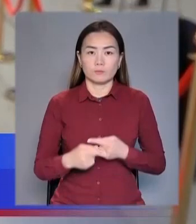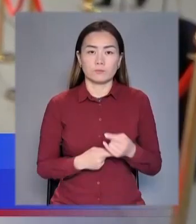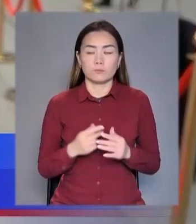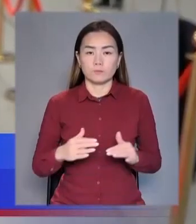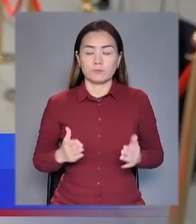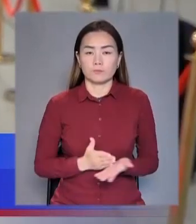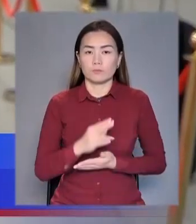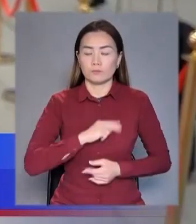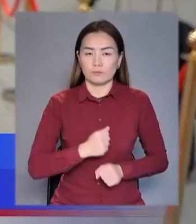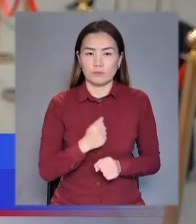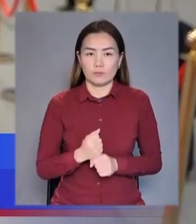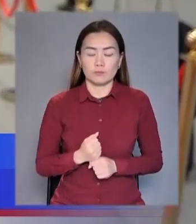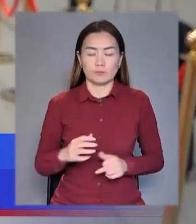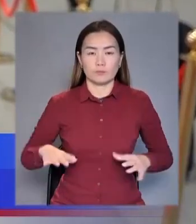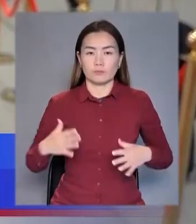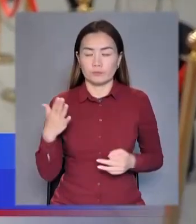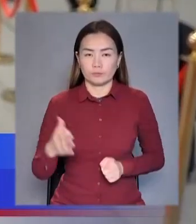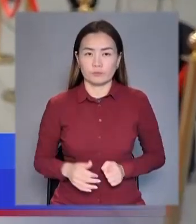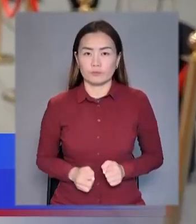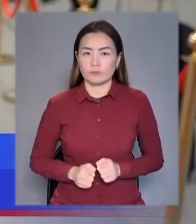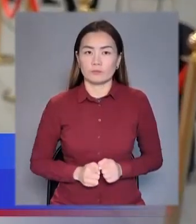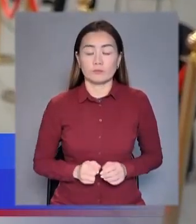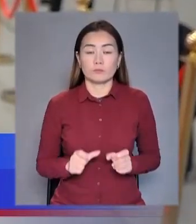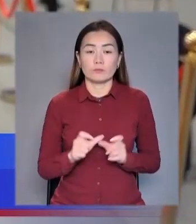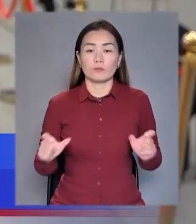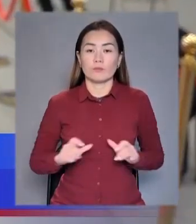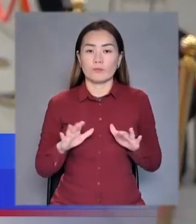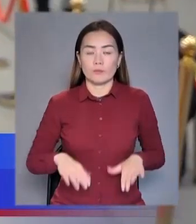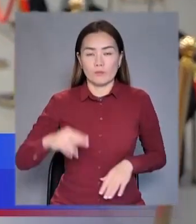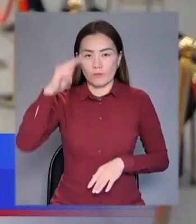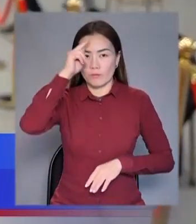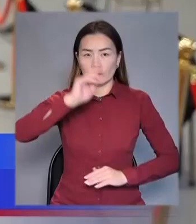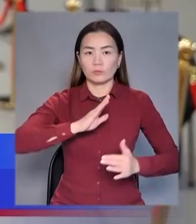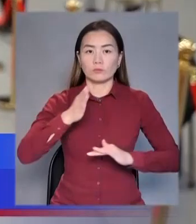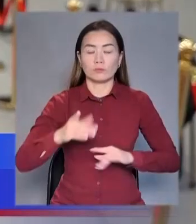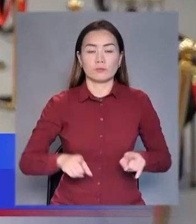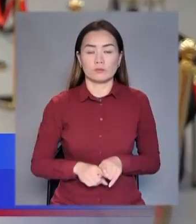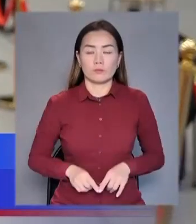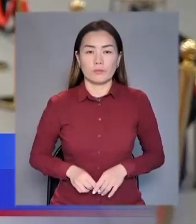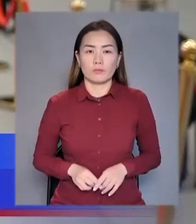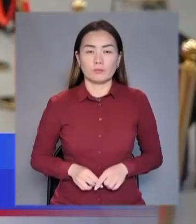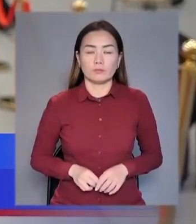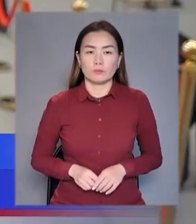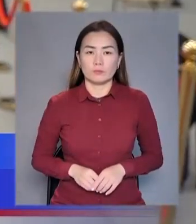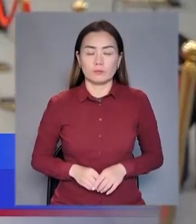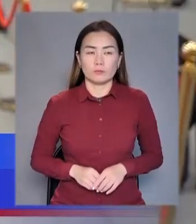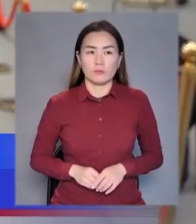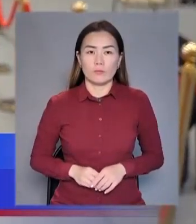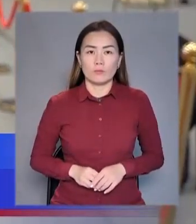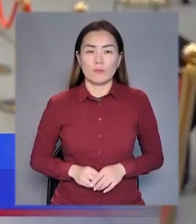үшін қызмет деп біз тұлғалығын дайындау арқылы өзі сол мектеп қабырғасында жүріп, болашақта сол елге қызмет етемін